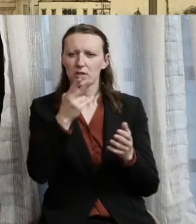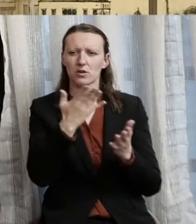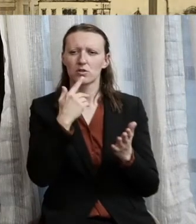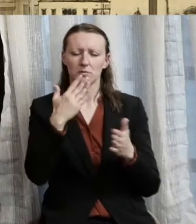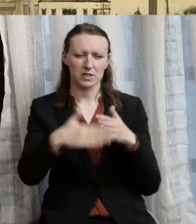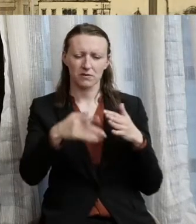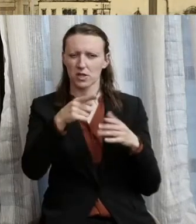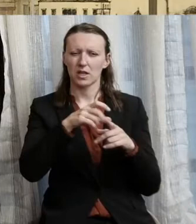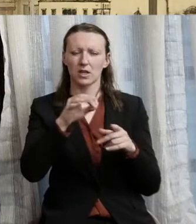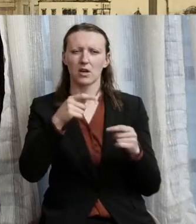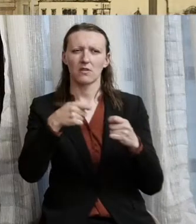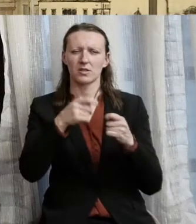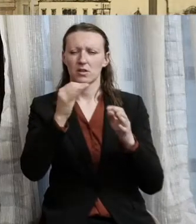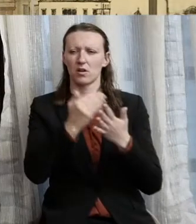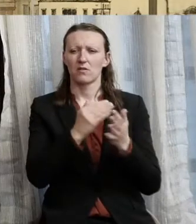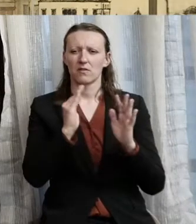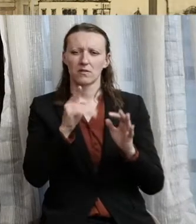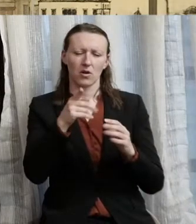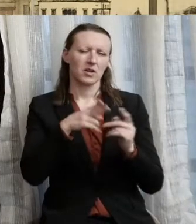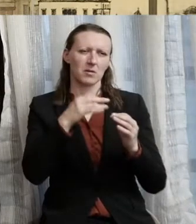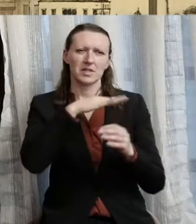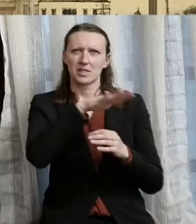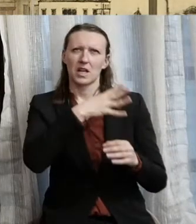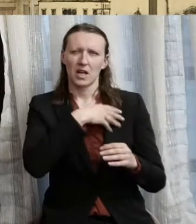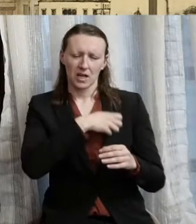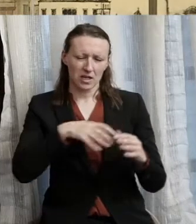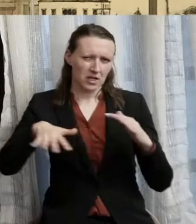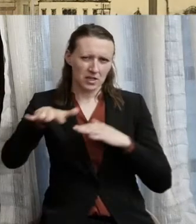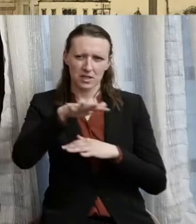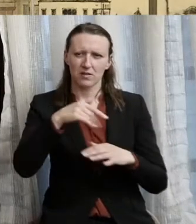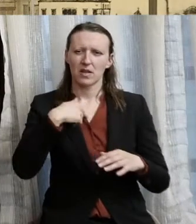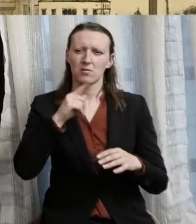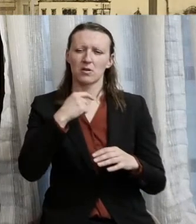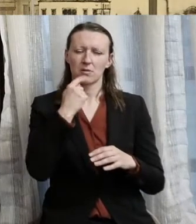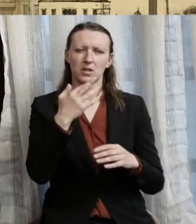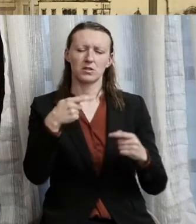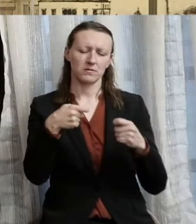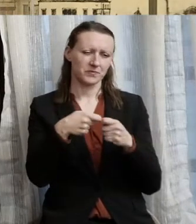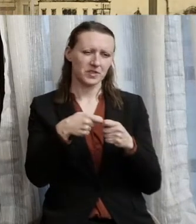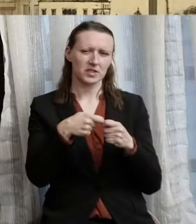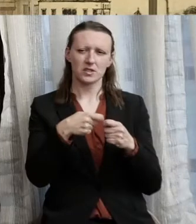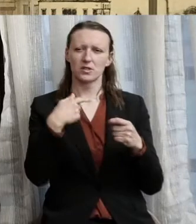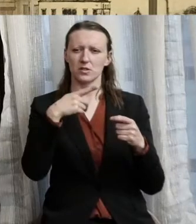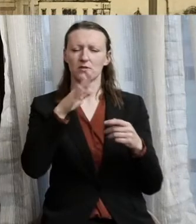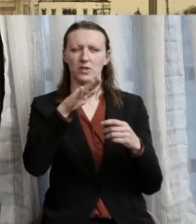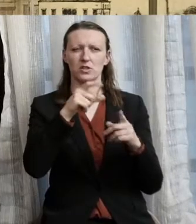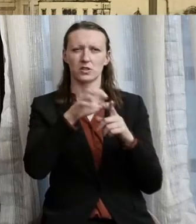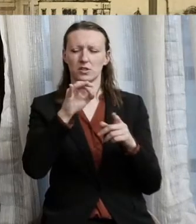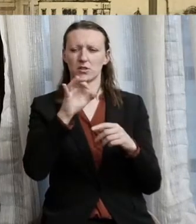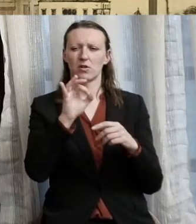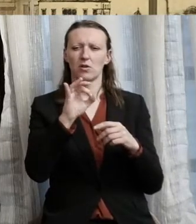kako će završiti taj dio oko pedagoškog standarda. To je tema za cijelu Hrvatsku. Ja vam moram reći što se tiče, a nadovezat ću se na vaš